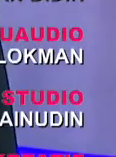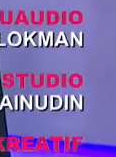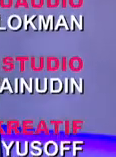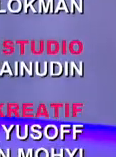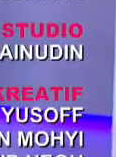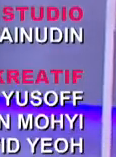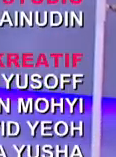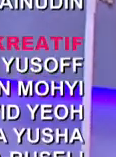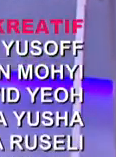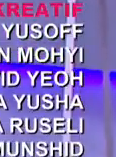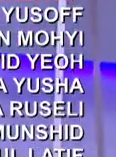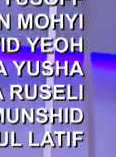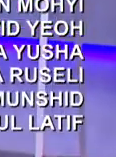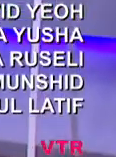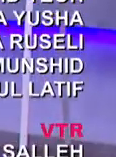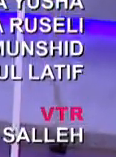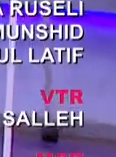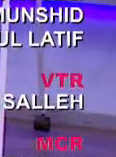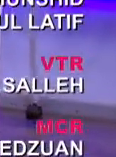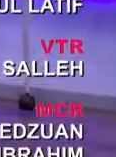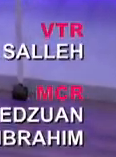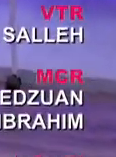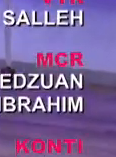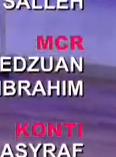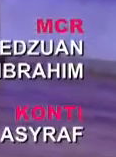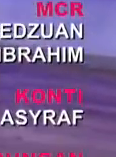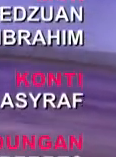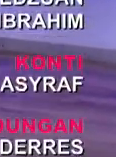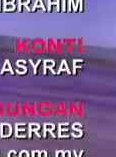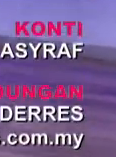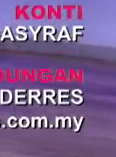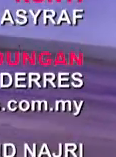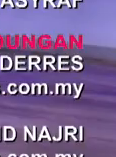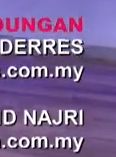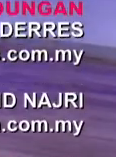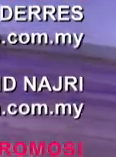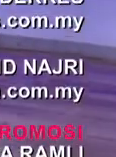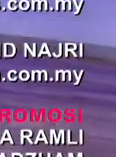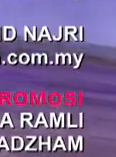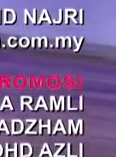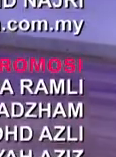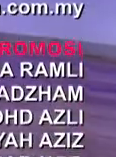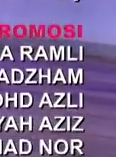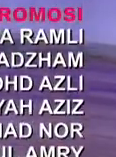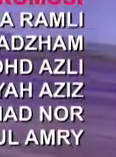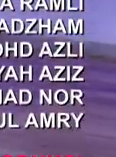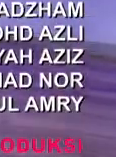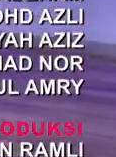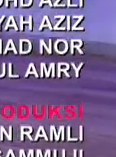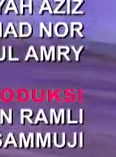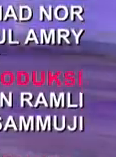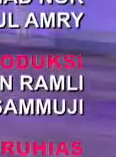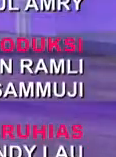mari belajar operasi tolak bila ada paham jadi mudah